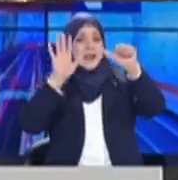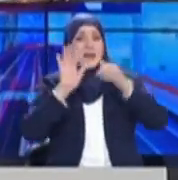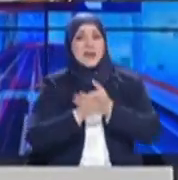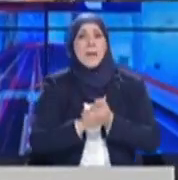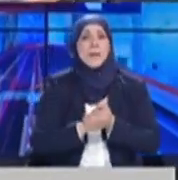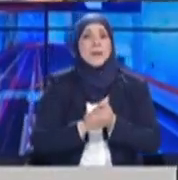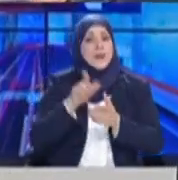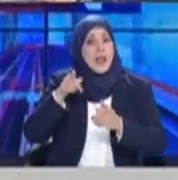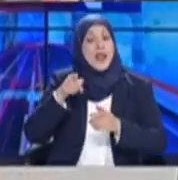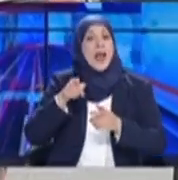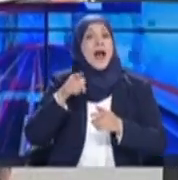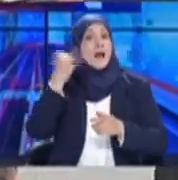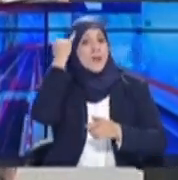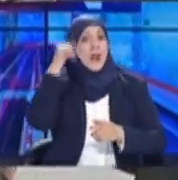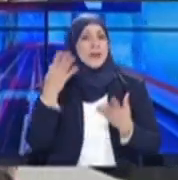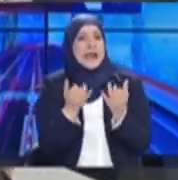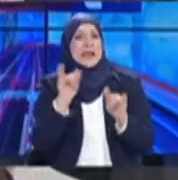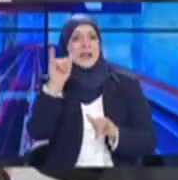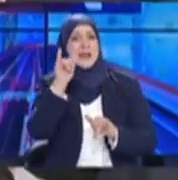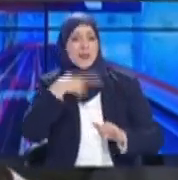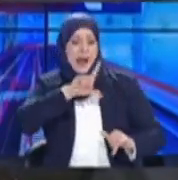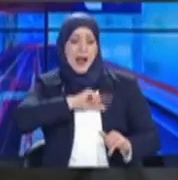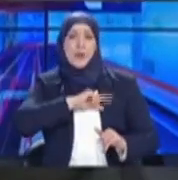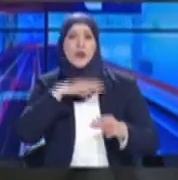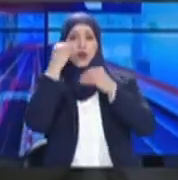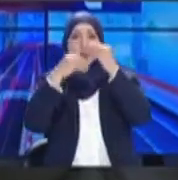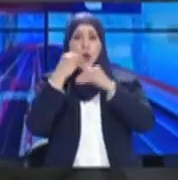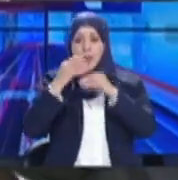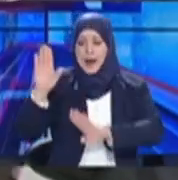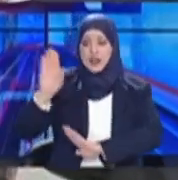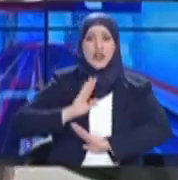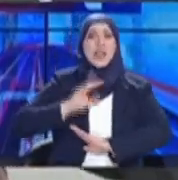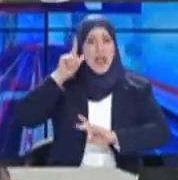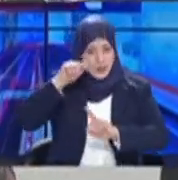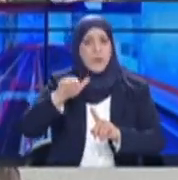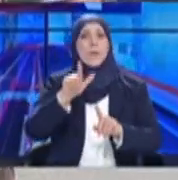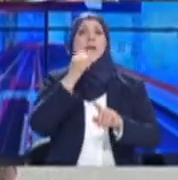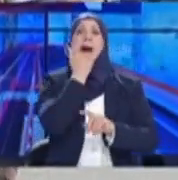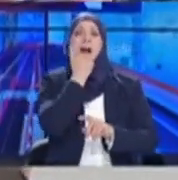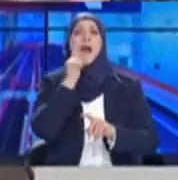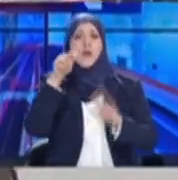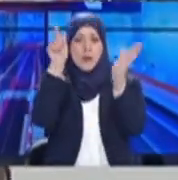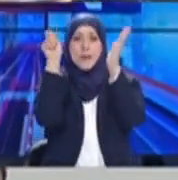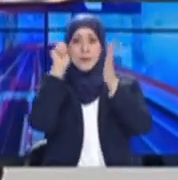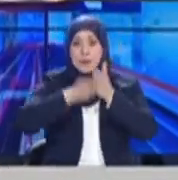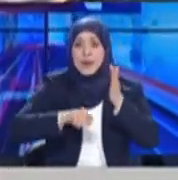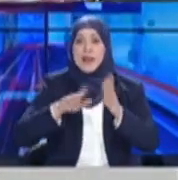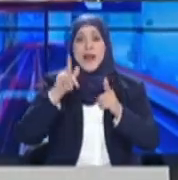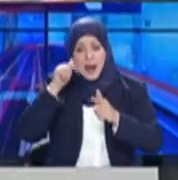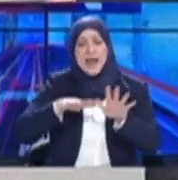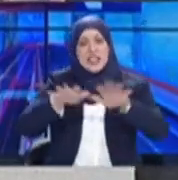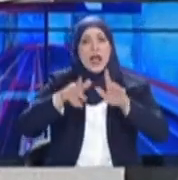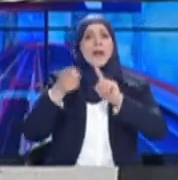ومره نظر الحرس الوطني تم تسجيل العديد من المخالفات تمت استشاره النيابه بالطبيعه في الغرب اتخذنا